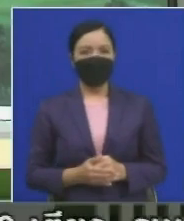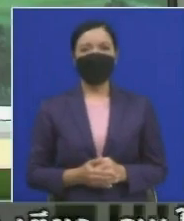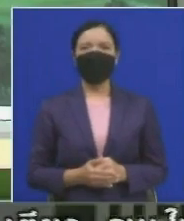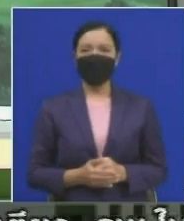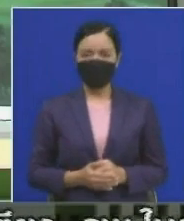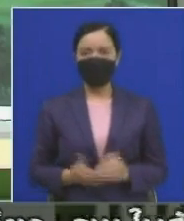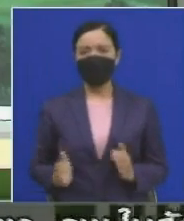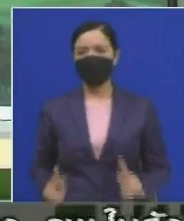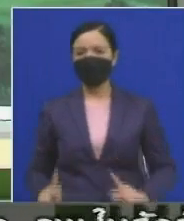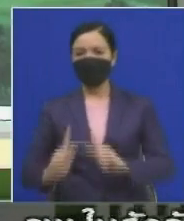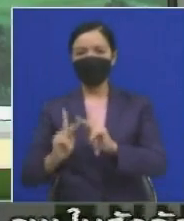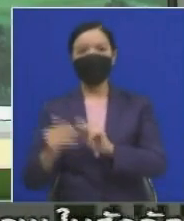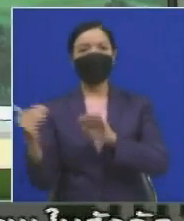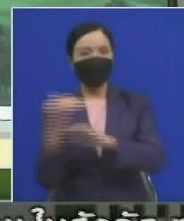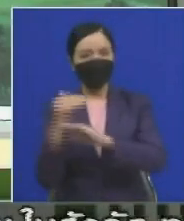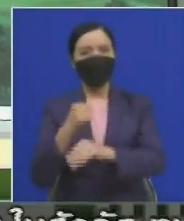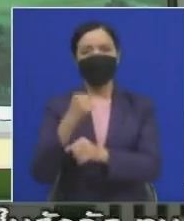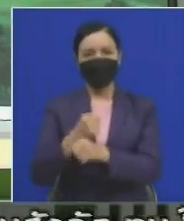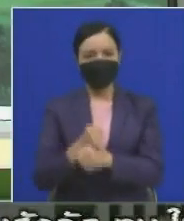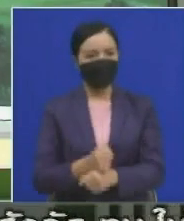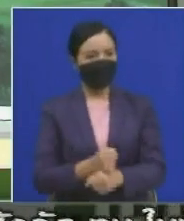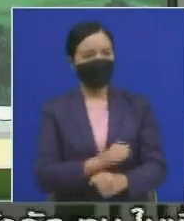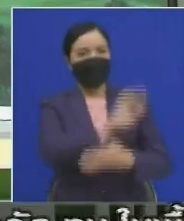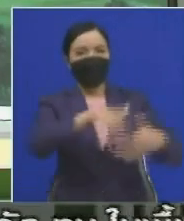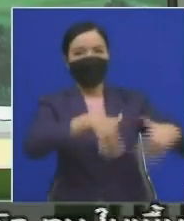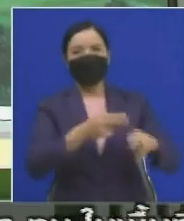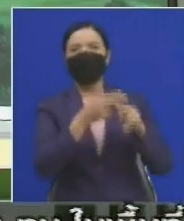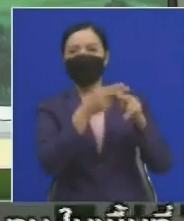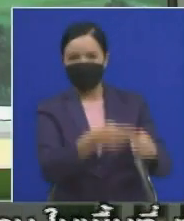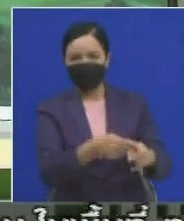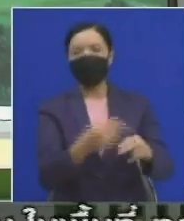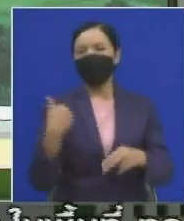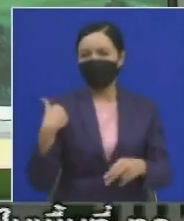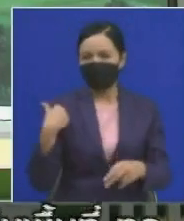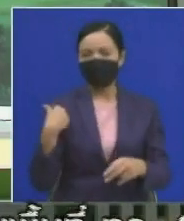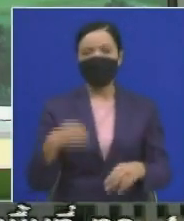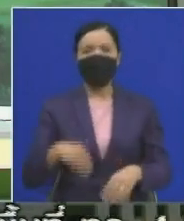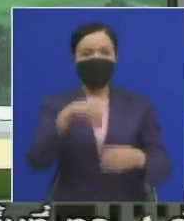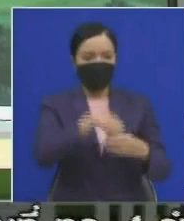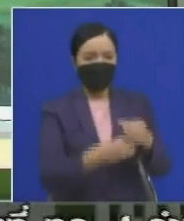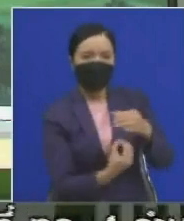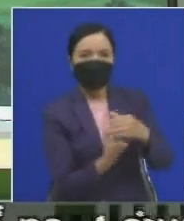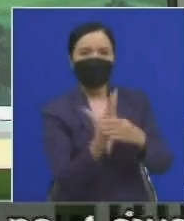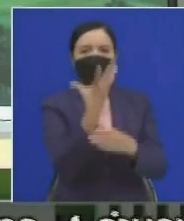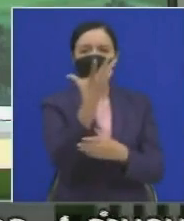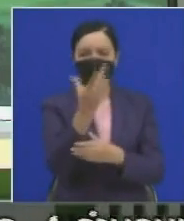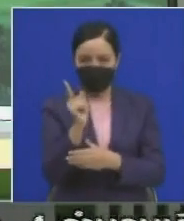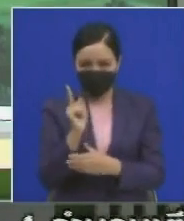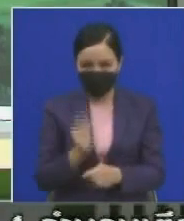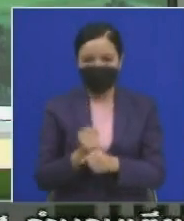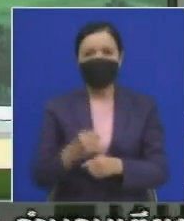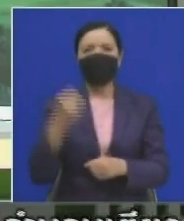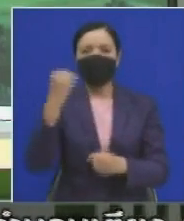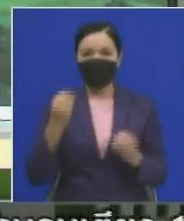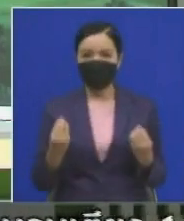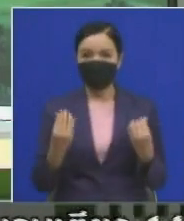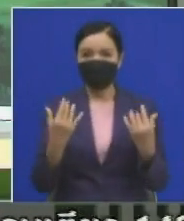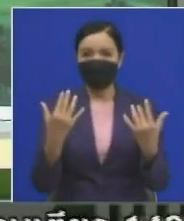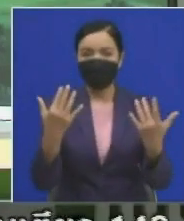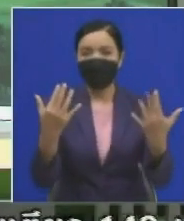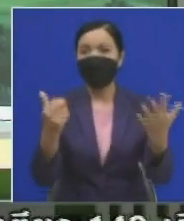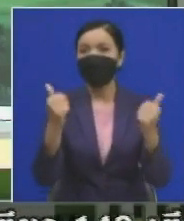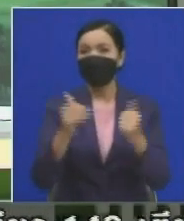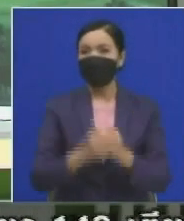คำนาคมธรรม บางสายกมพน้ประชาชนทำเองเนี่ย เราต้ทำสิ่งเรานี้เยอะๆ ผมวาน่ะ แล